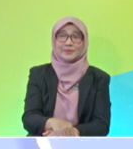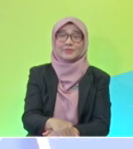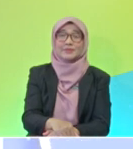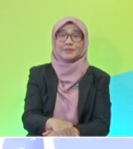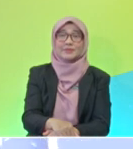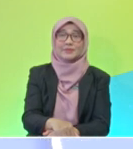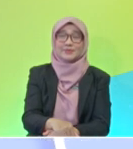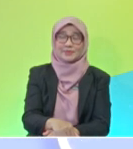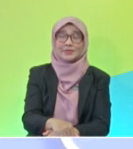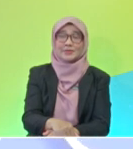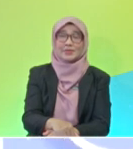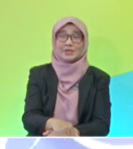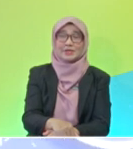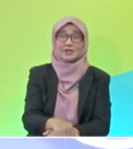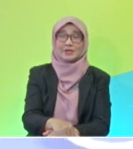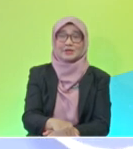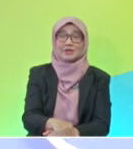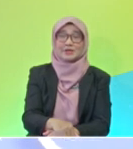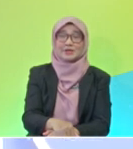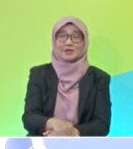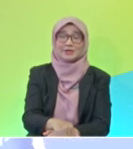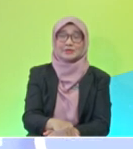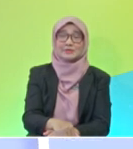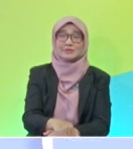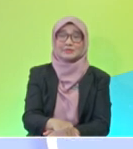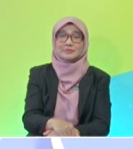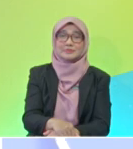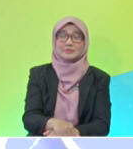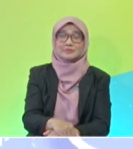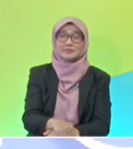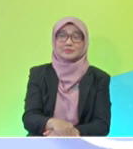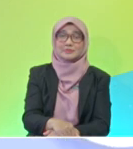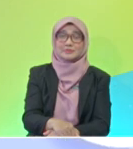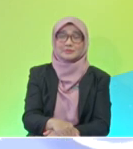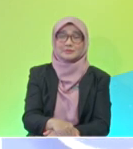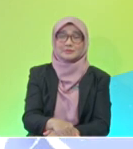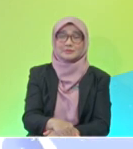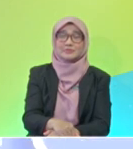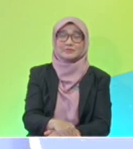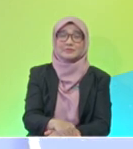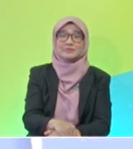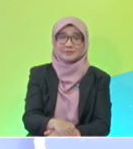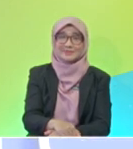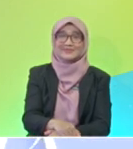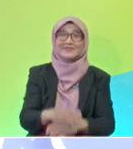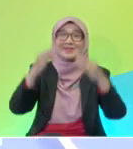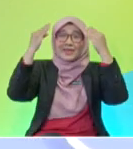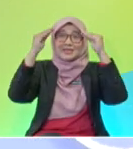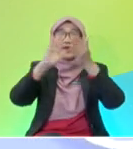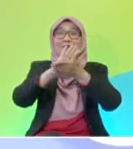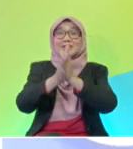Cu jadi jadi kakak Cikgu jadi Kal Cikgu jadi